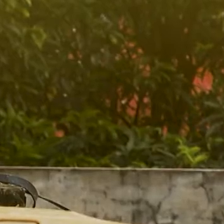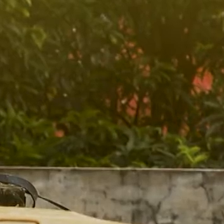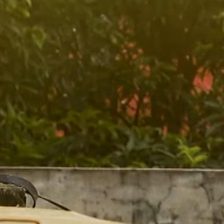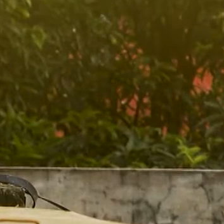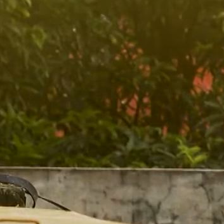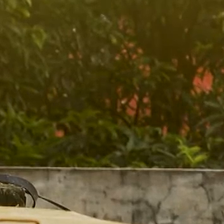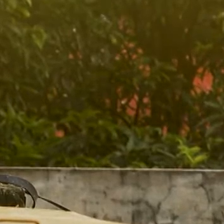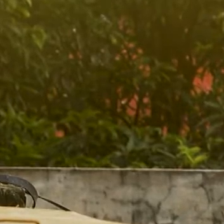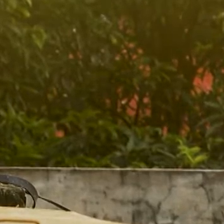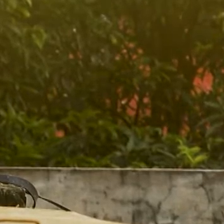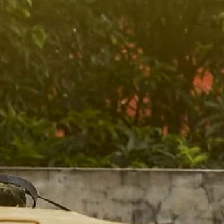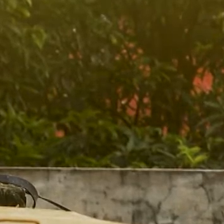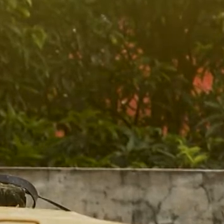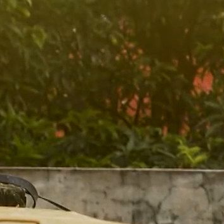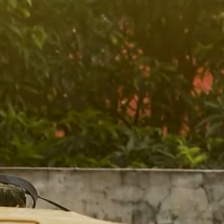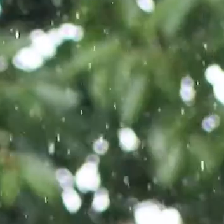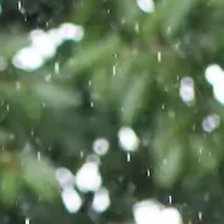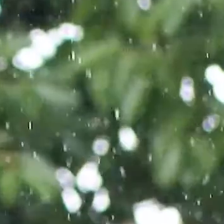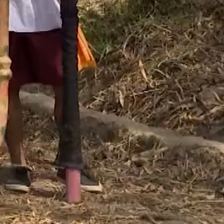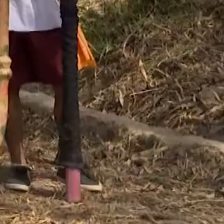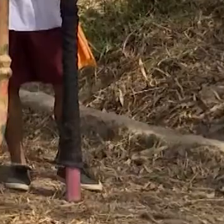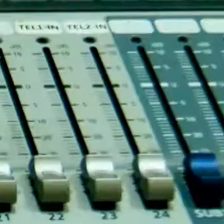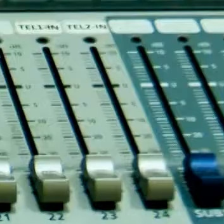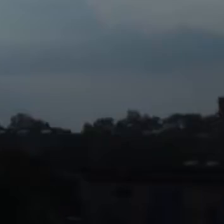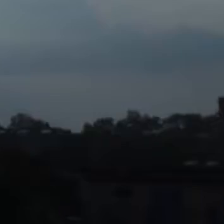प्रकृति संस्कृति र प्रविधिका कुरा